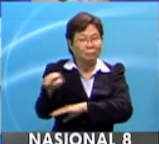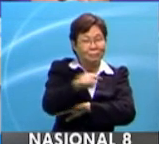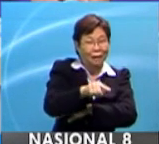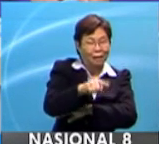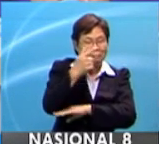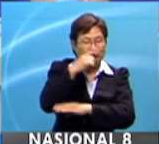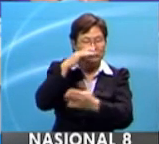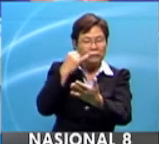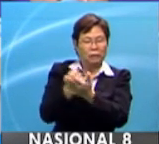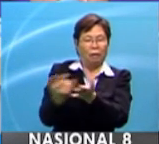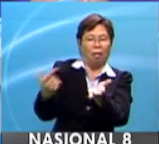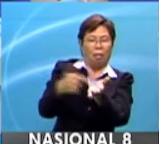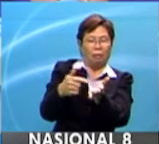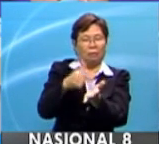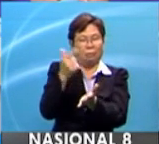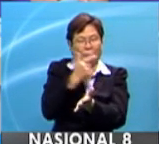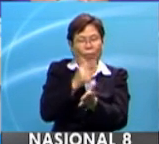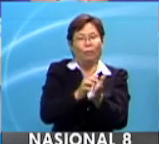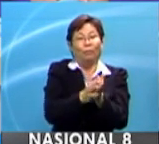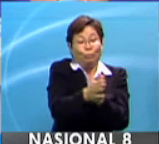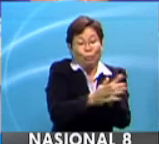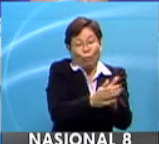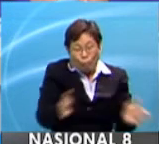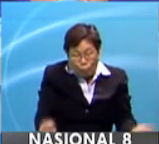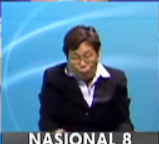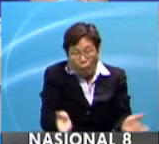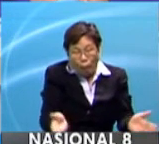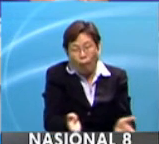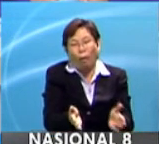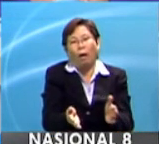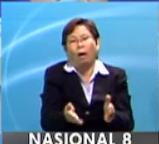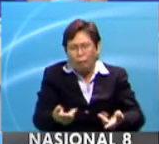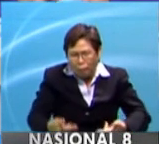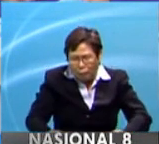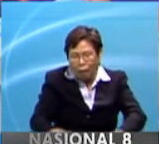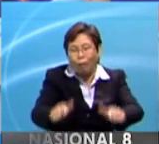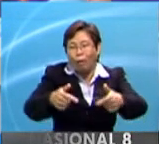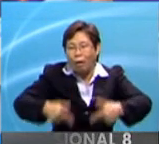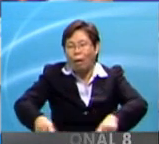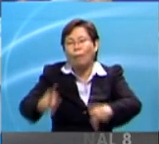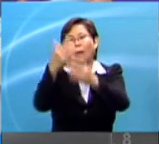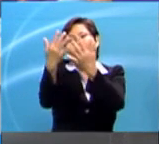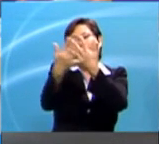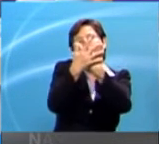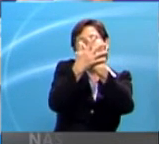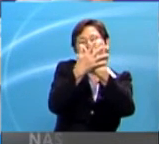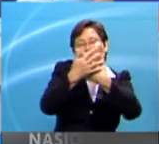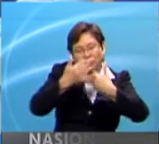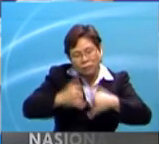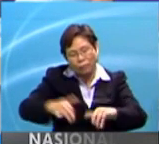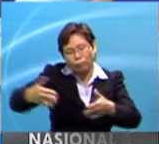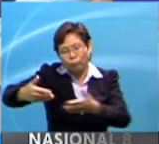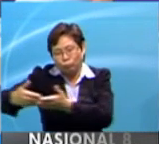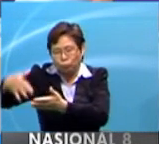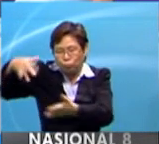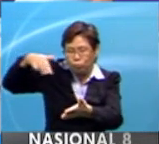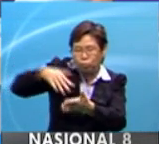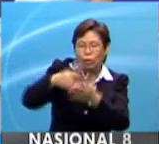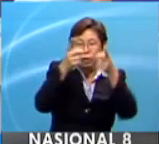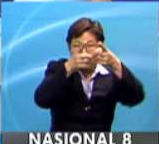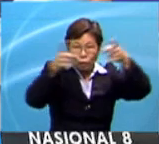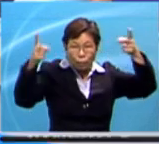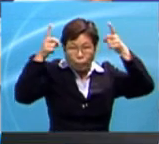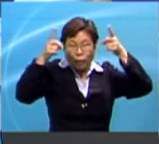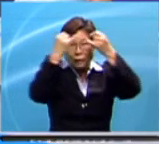jinayah berulang inisiatif itu termasuk memperlihat usaha memberi ruang kepada bantuan menyambung pengajian bagi kursus Diploma